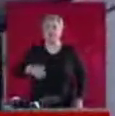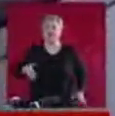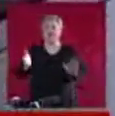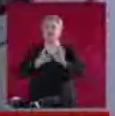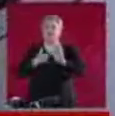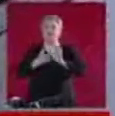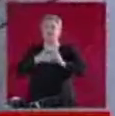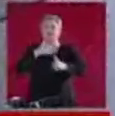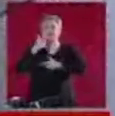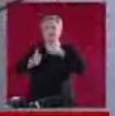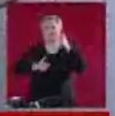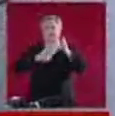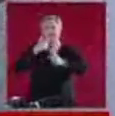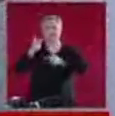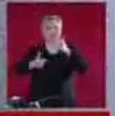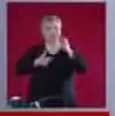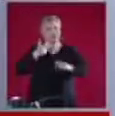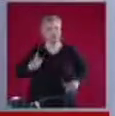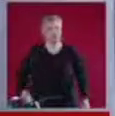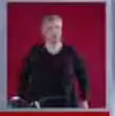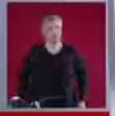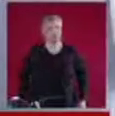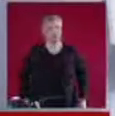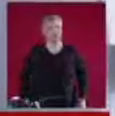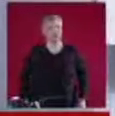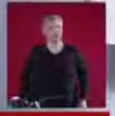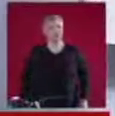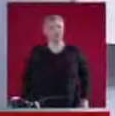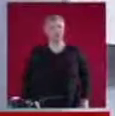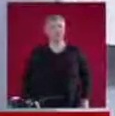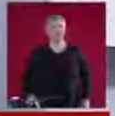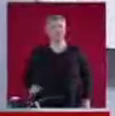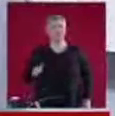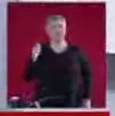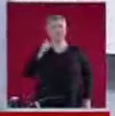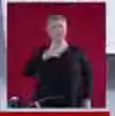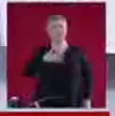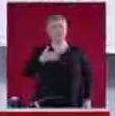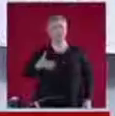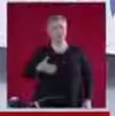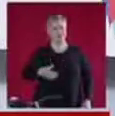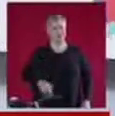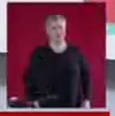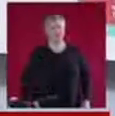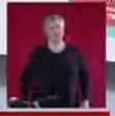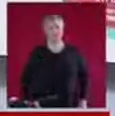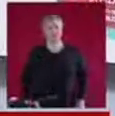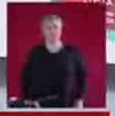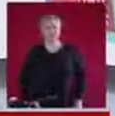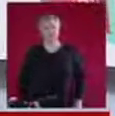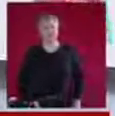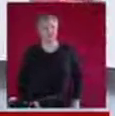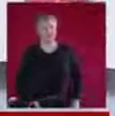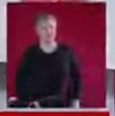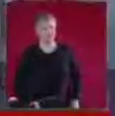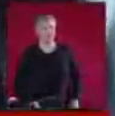σχέδιο να ψηφοθηρικούς όπως κάνουν κάποιοι άλλοι όταν η ευρωομάδα τους καταψηφίζει